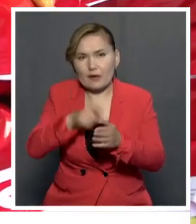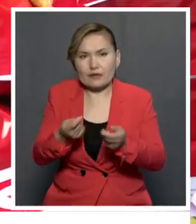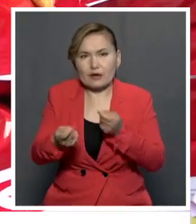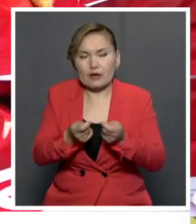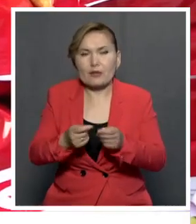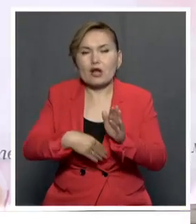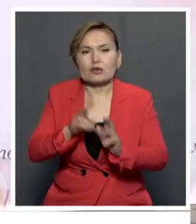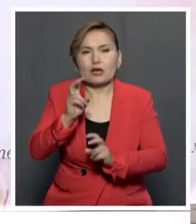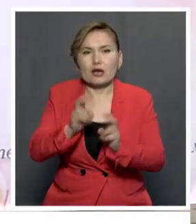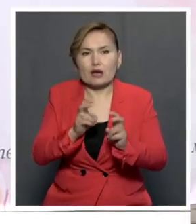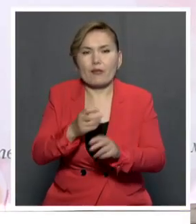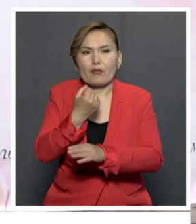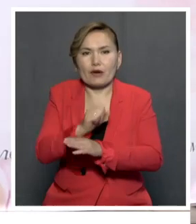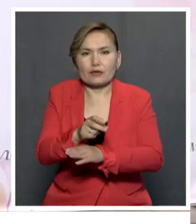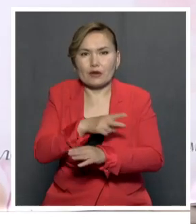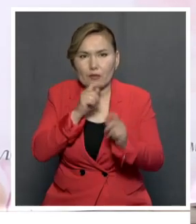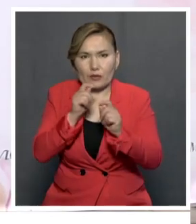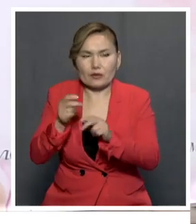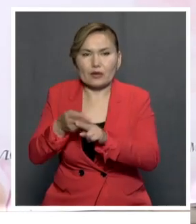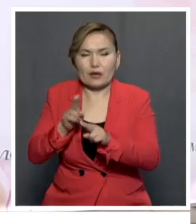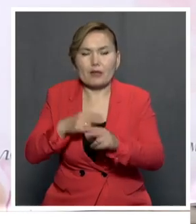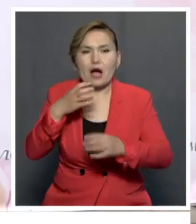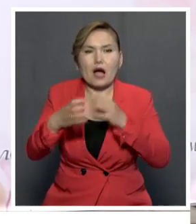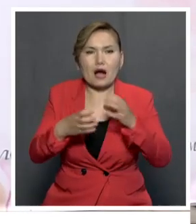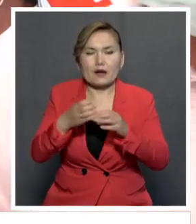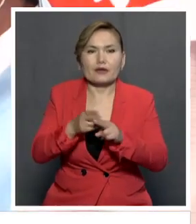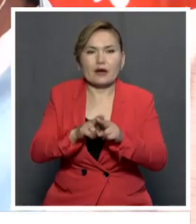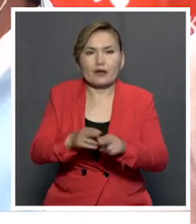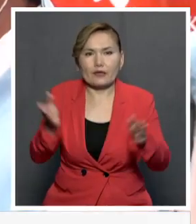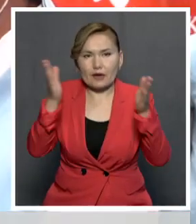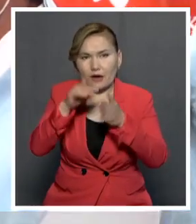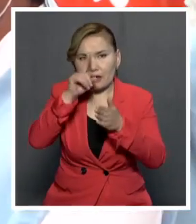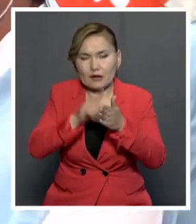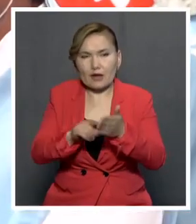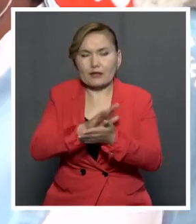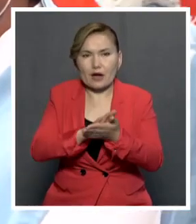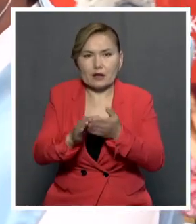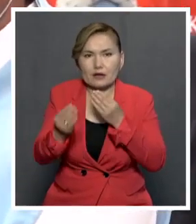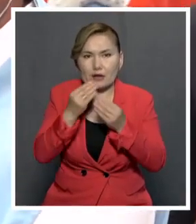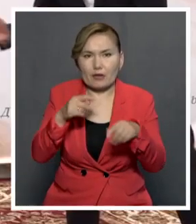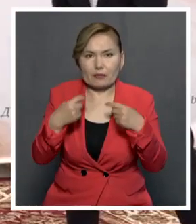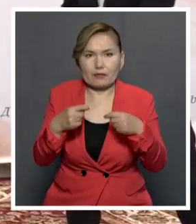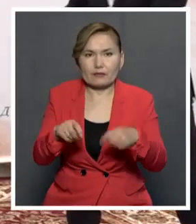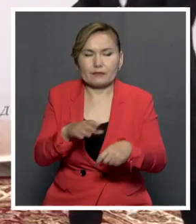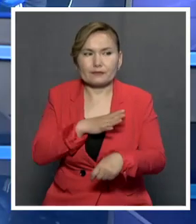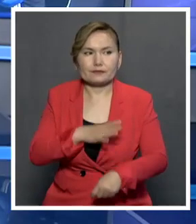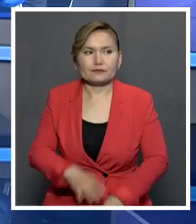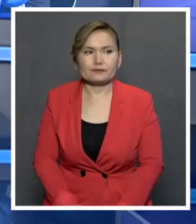марапаттады. Мамандардың сөзінше бұл бастама халықаралық халал экспасына дайындық ретінде өтіп жатыр.